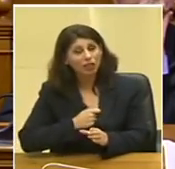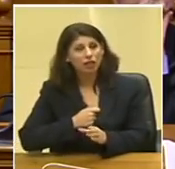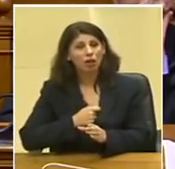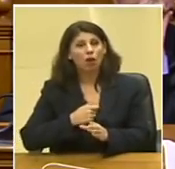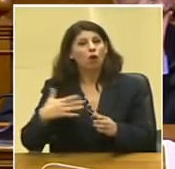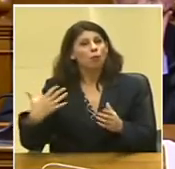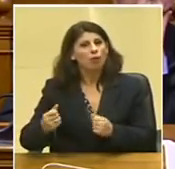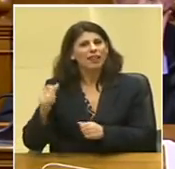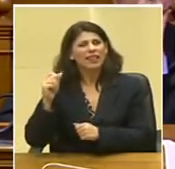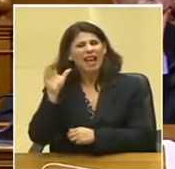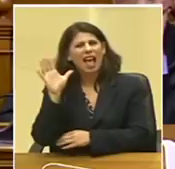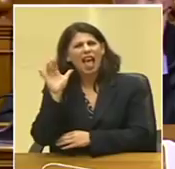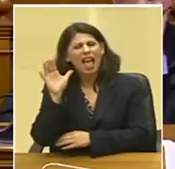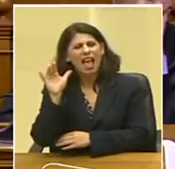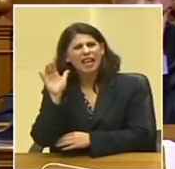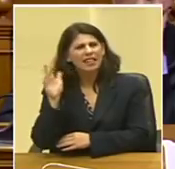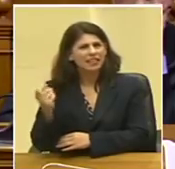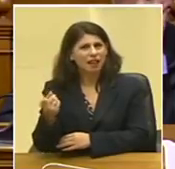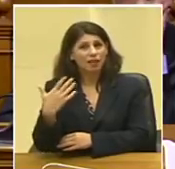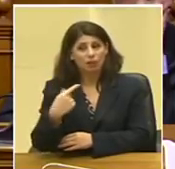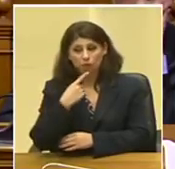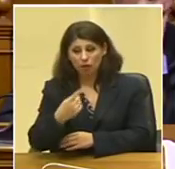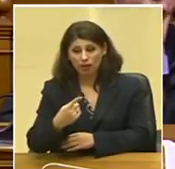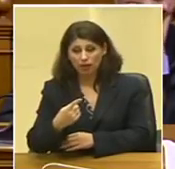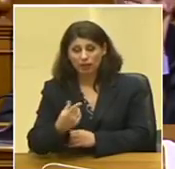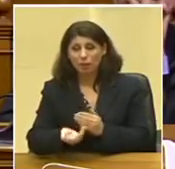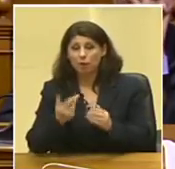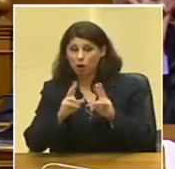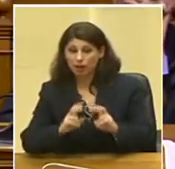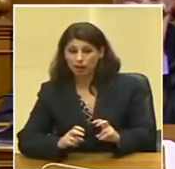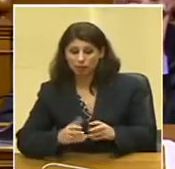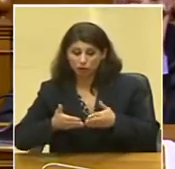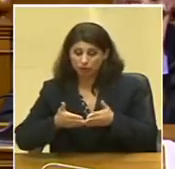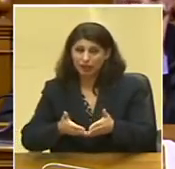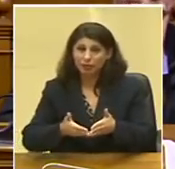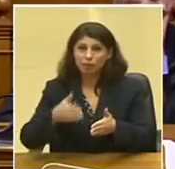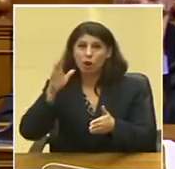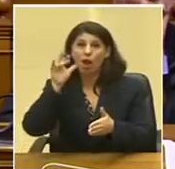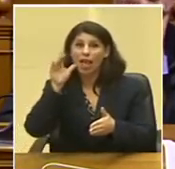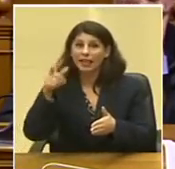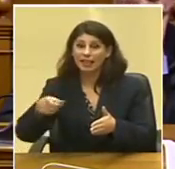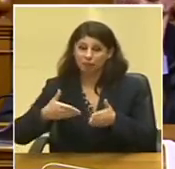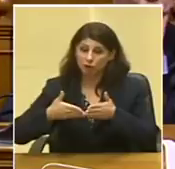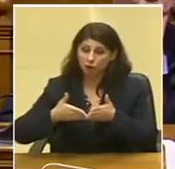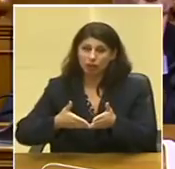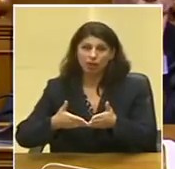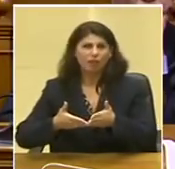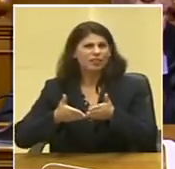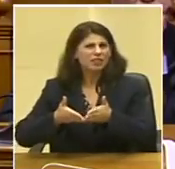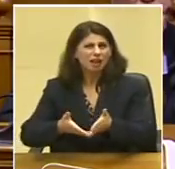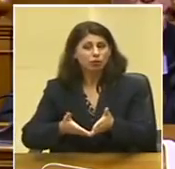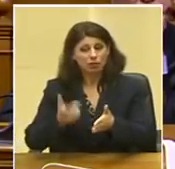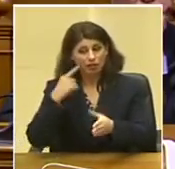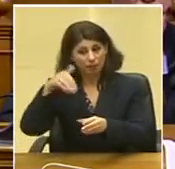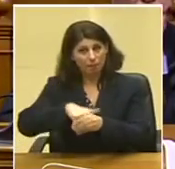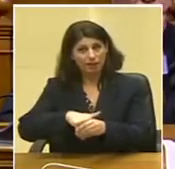του Δρίτσα στην προανάκριση για το δυστύχημα με το ταχύπλοο στην Αίγινα και βεβαίως υπονοούσε ότι μέσα επέβαινε